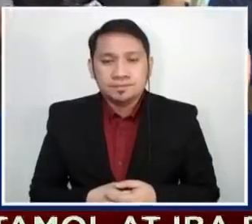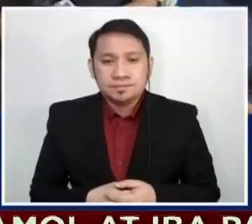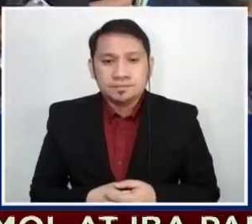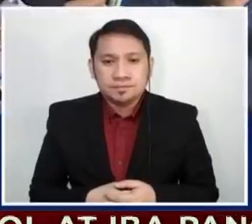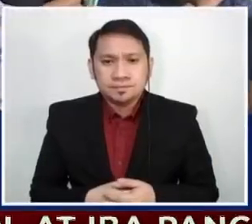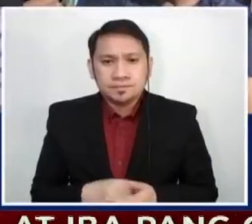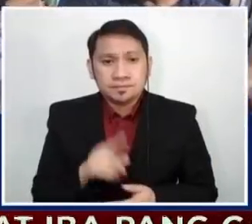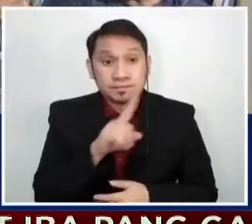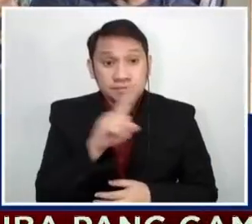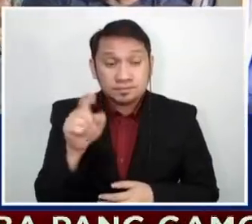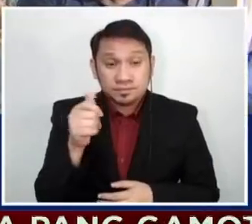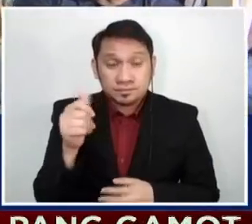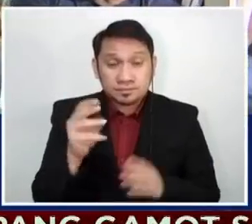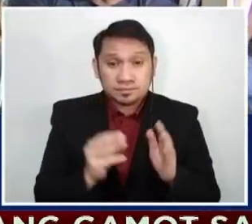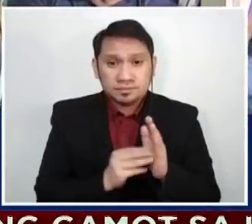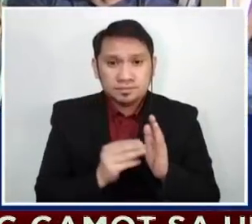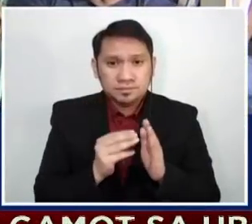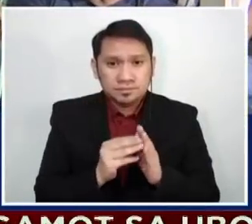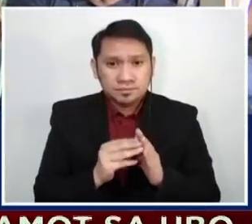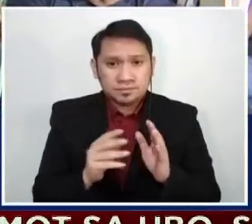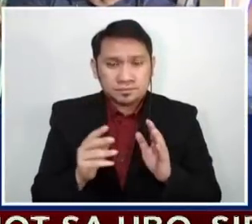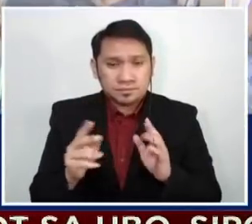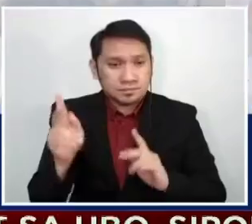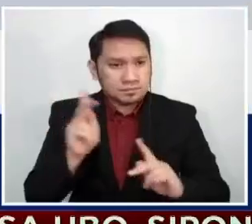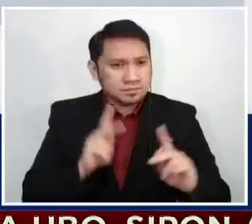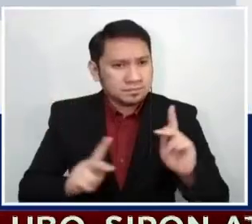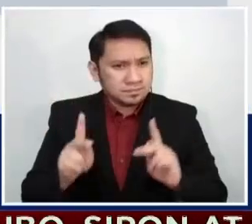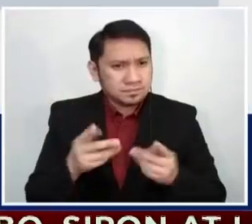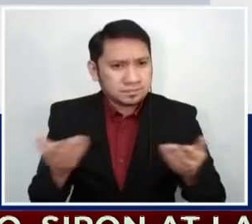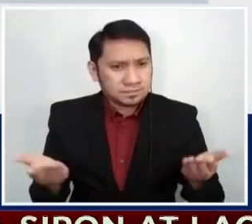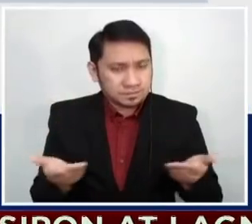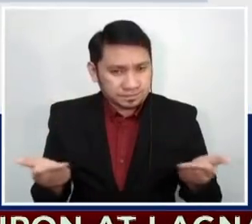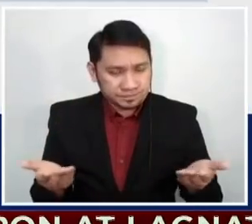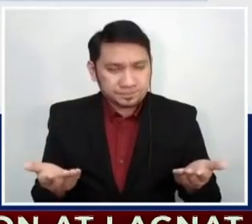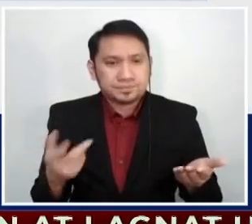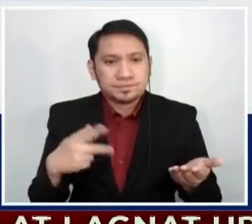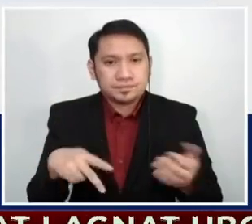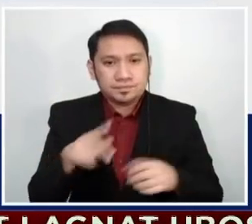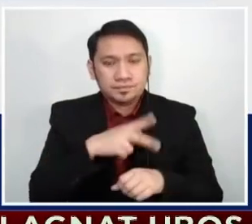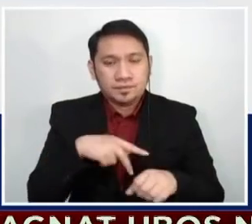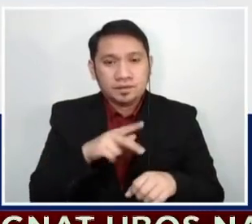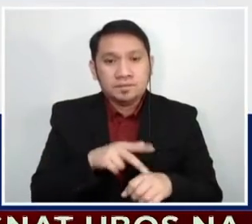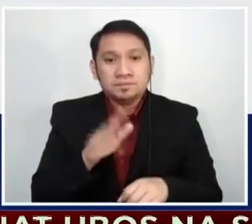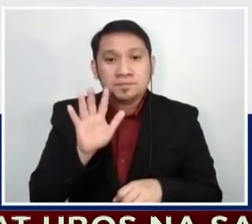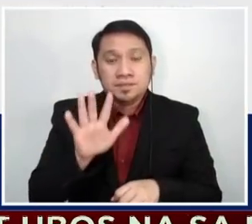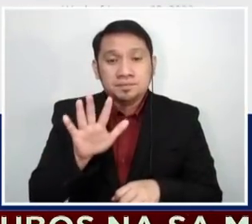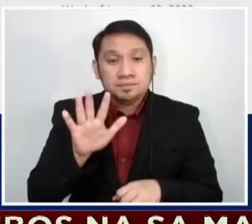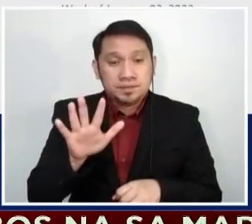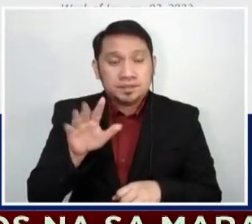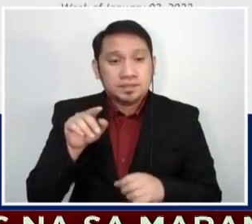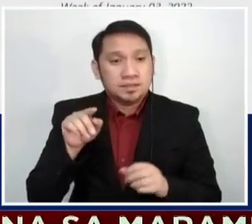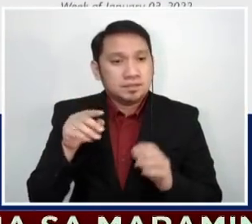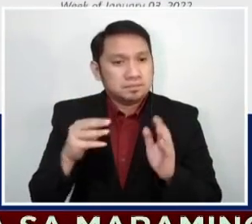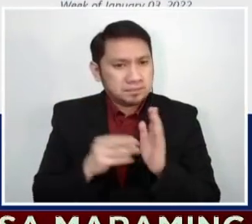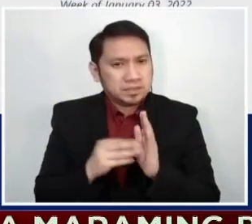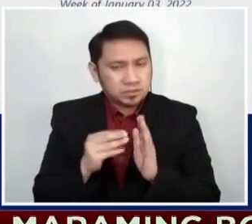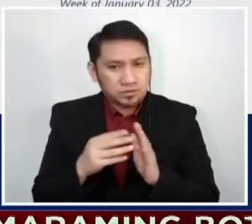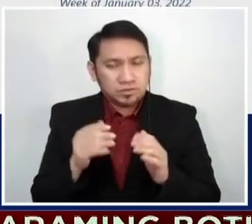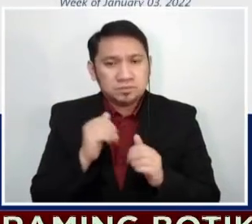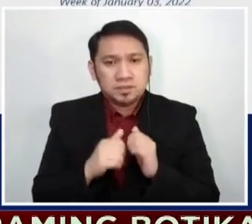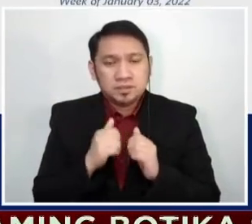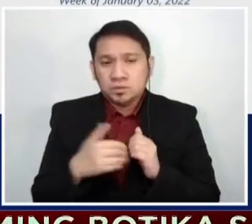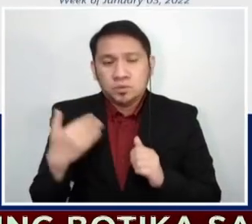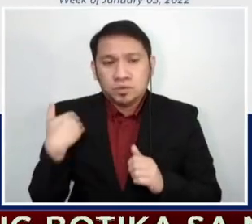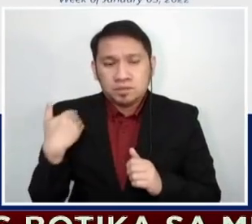Sa 110 million na kabuuang populasyon ng Pilipinas, nasa 50.6 million o wala pang kalahati ang may kumpletong